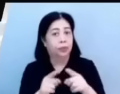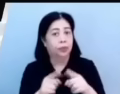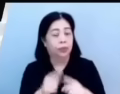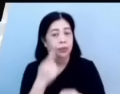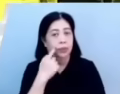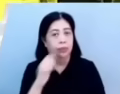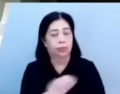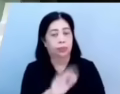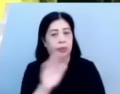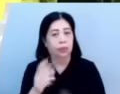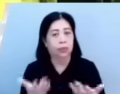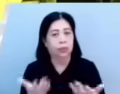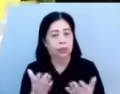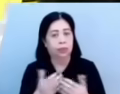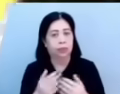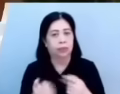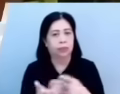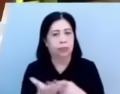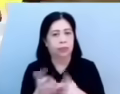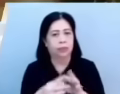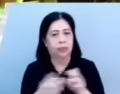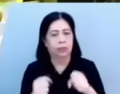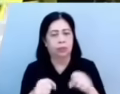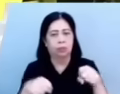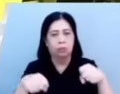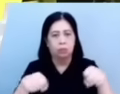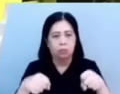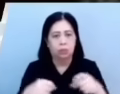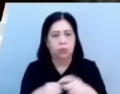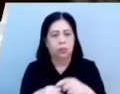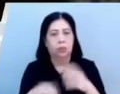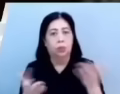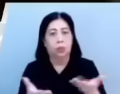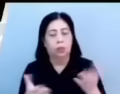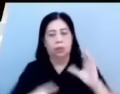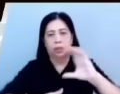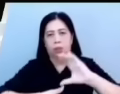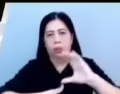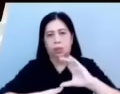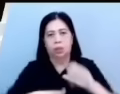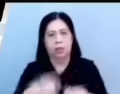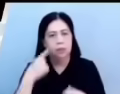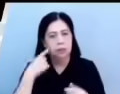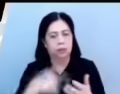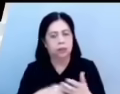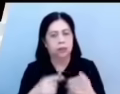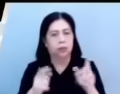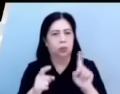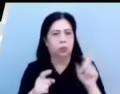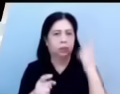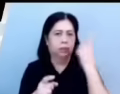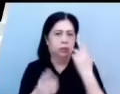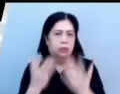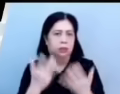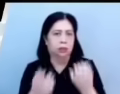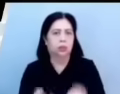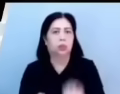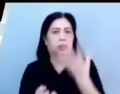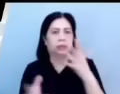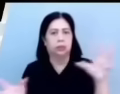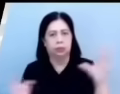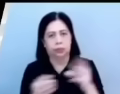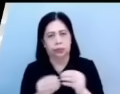sa bodega ng mga piyesa ng motorsiklo sa Caloocan. Iniimbestigahan pa ang sanhi ng sunog at ang halaga ng